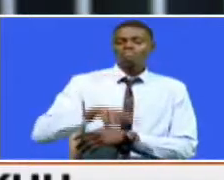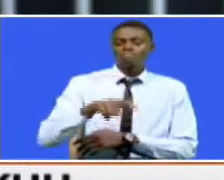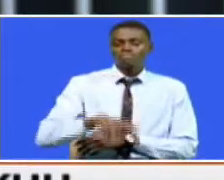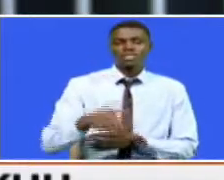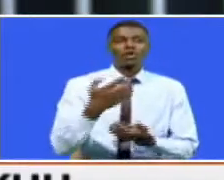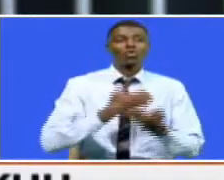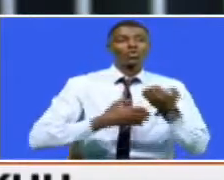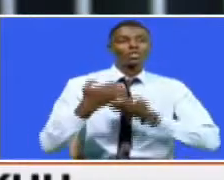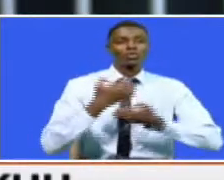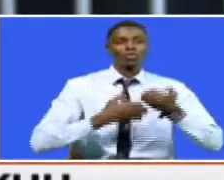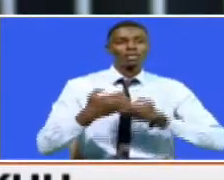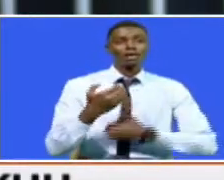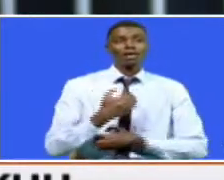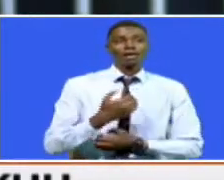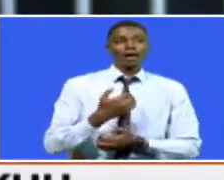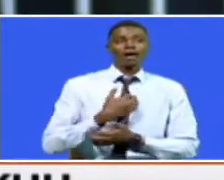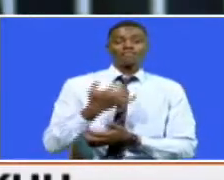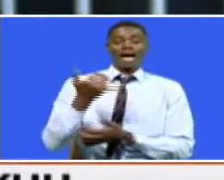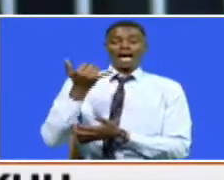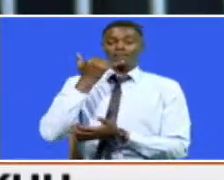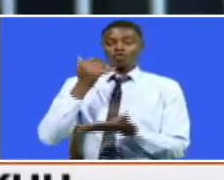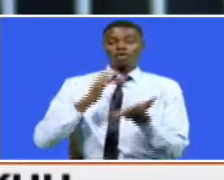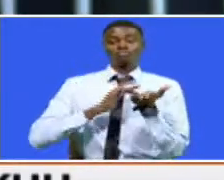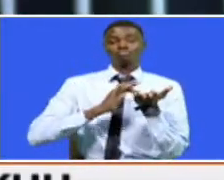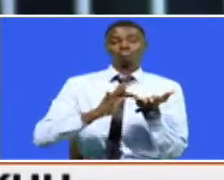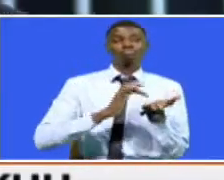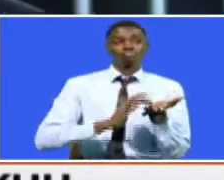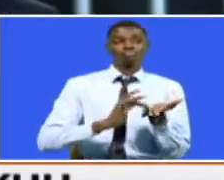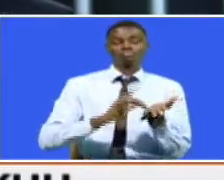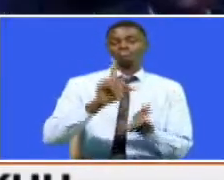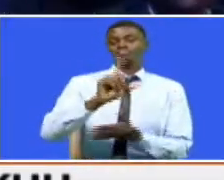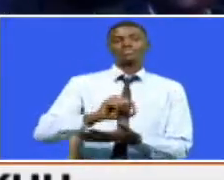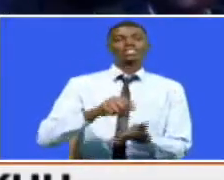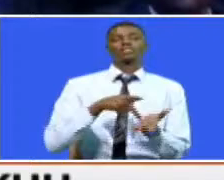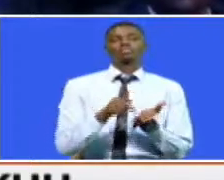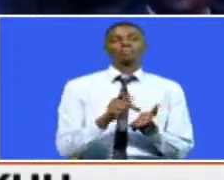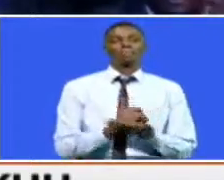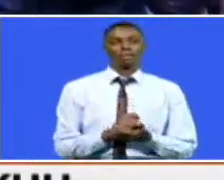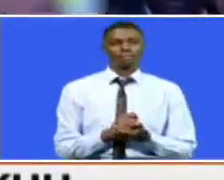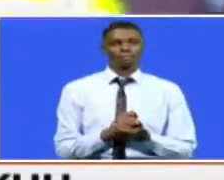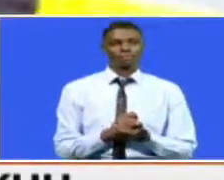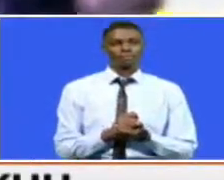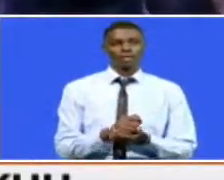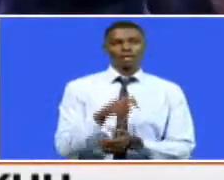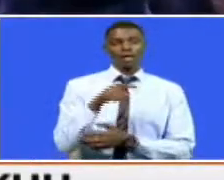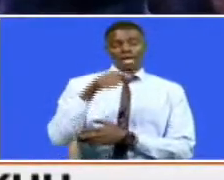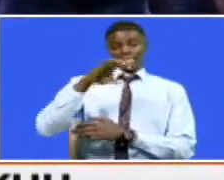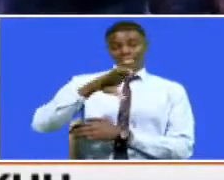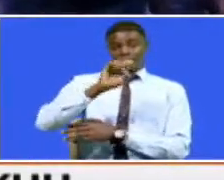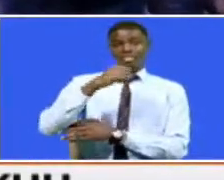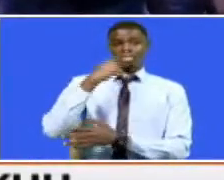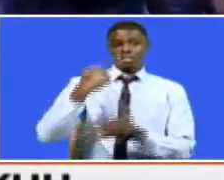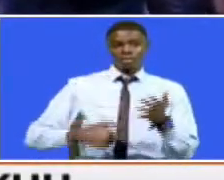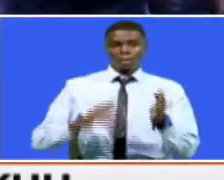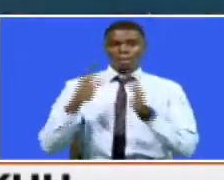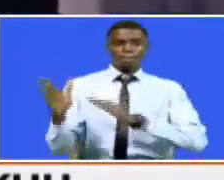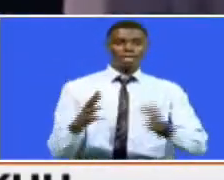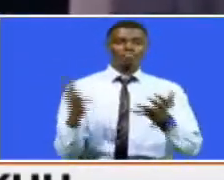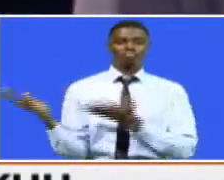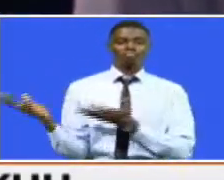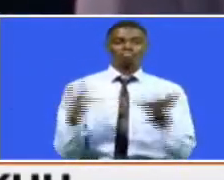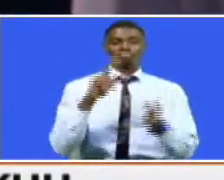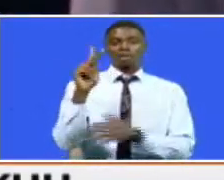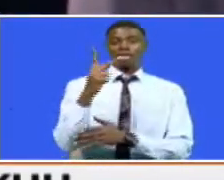again have smart enabled phones at affordable prices. Waziri huyo pia amesema kuwa mpango wa kuletea